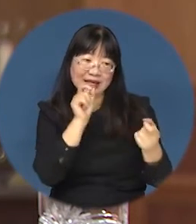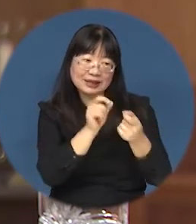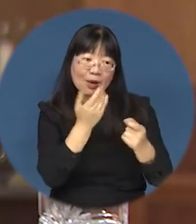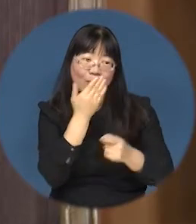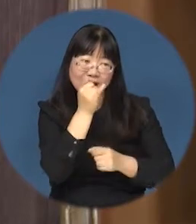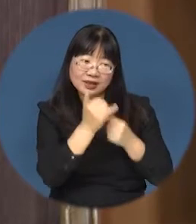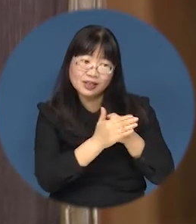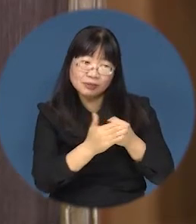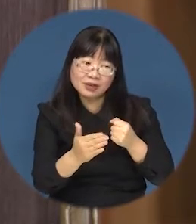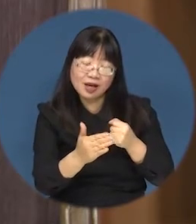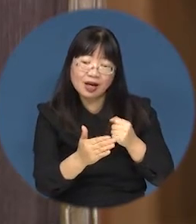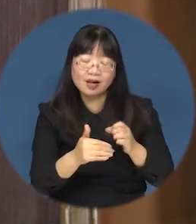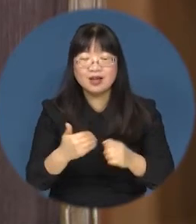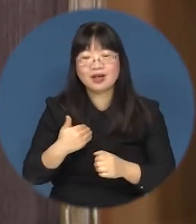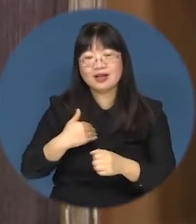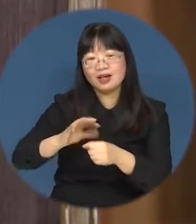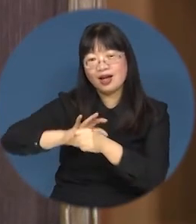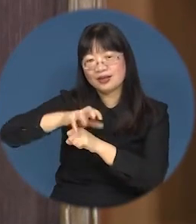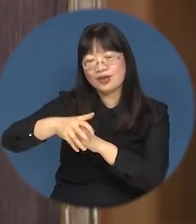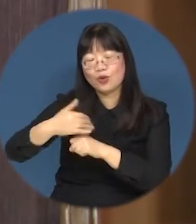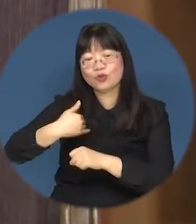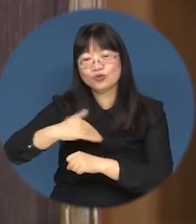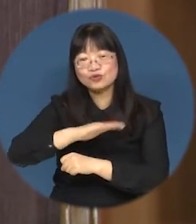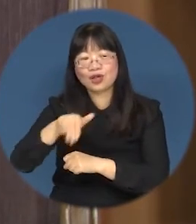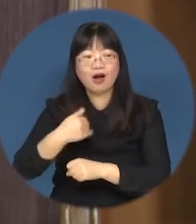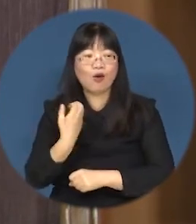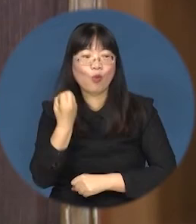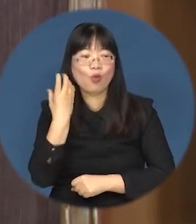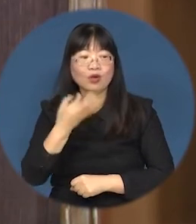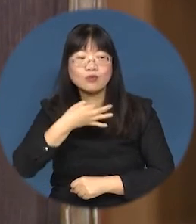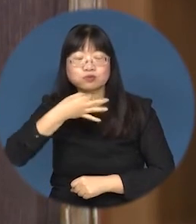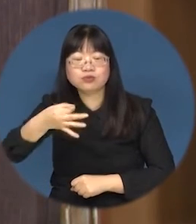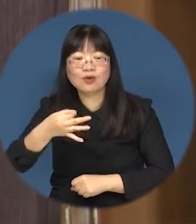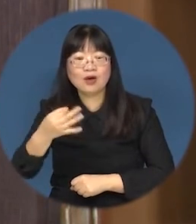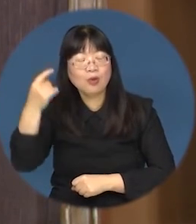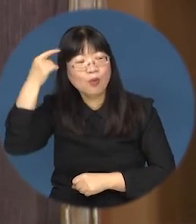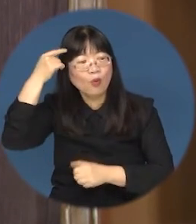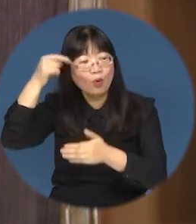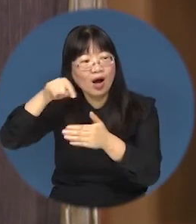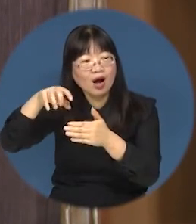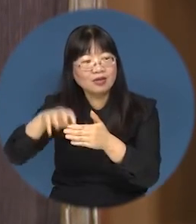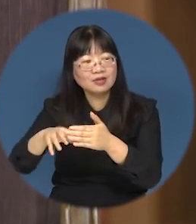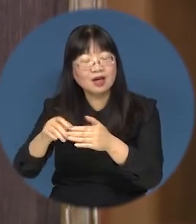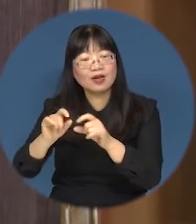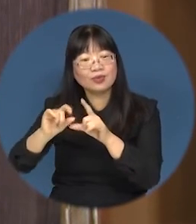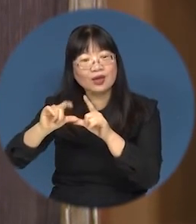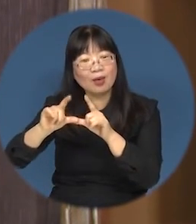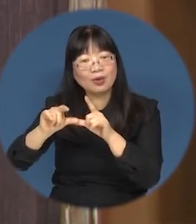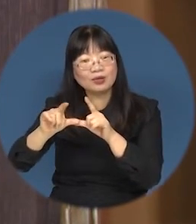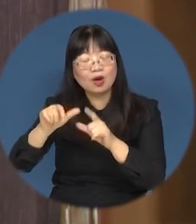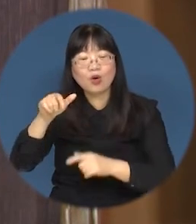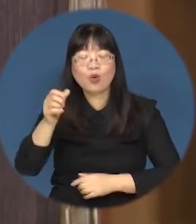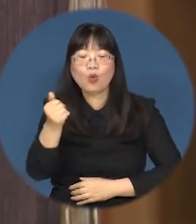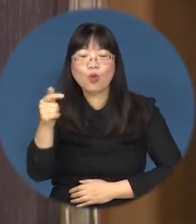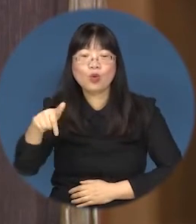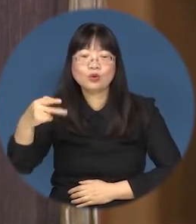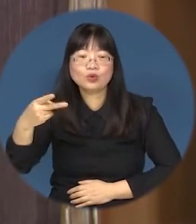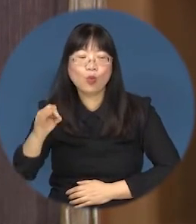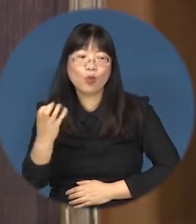있고, 전 세계적으로 우리가 고래 그러면은 예. 머릿속에 거의 혹등고래를